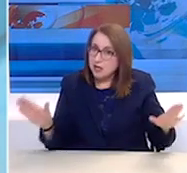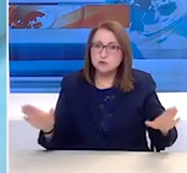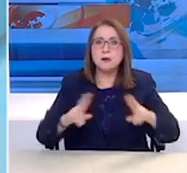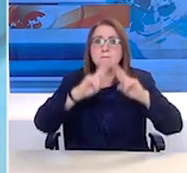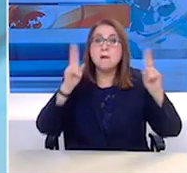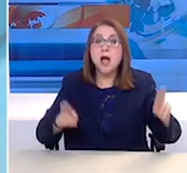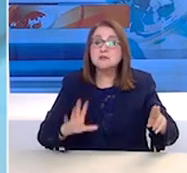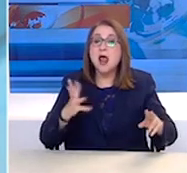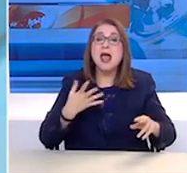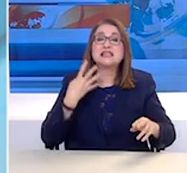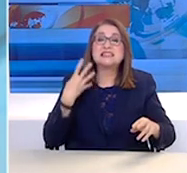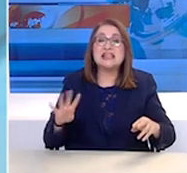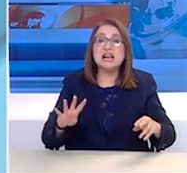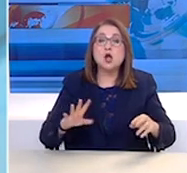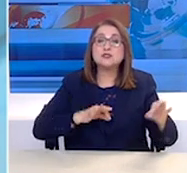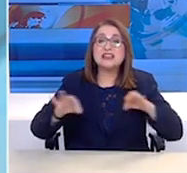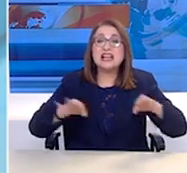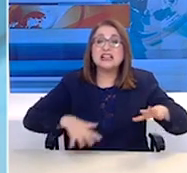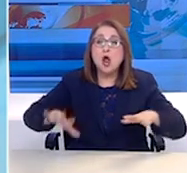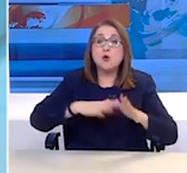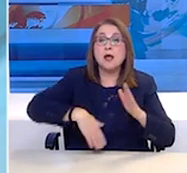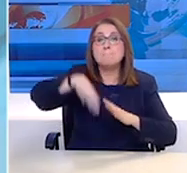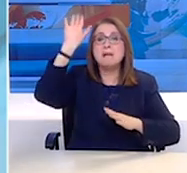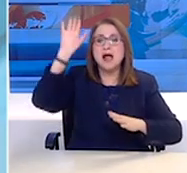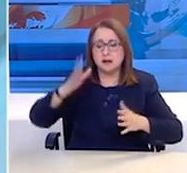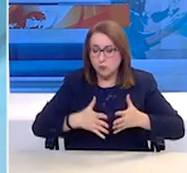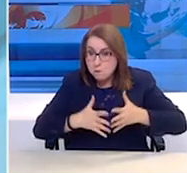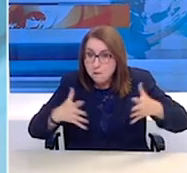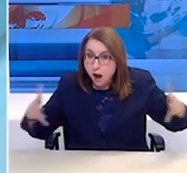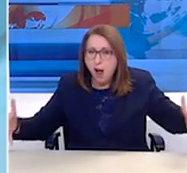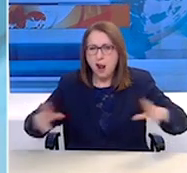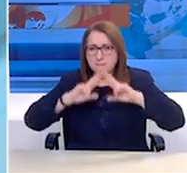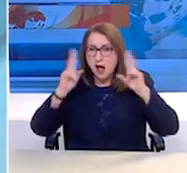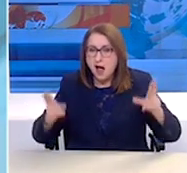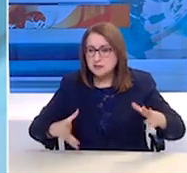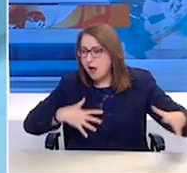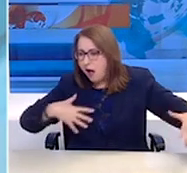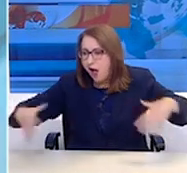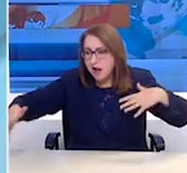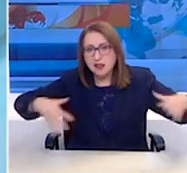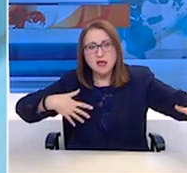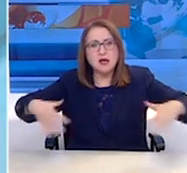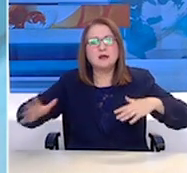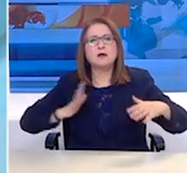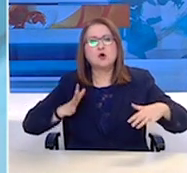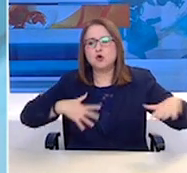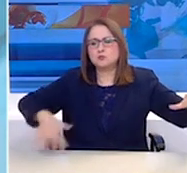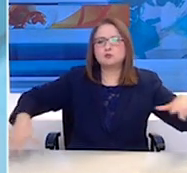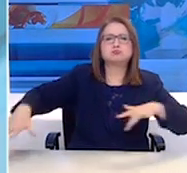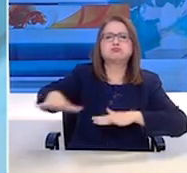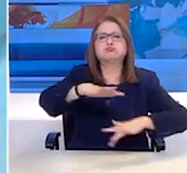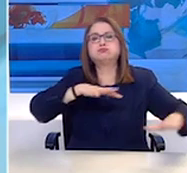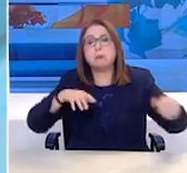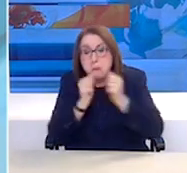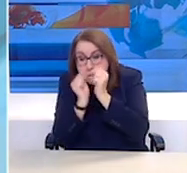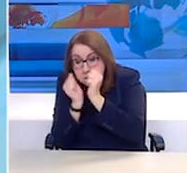Παντού δυσκολίες, παντού αποστάσεις, παντού υγιεινή. Τα ερωτηματικά για την αποτελεσματικότητα αυτών της